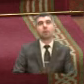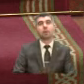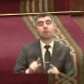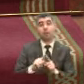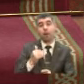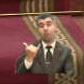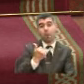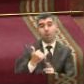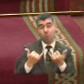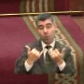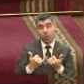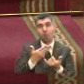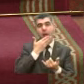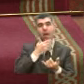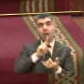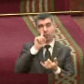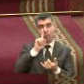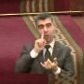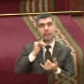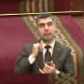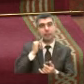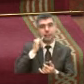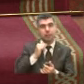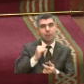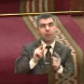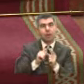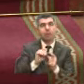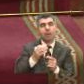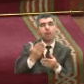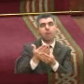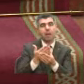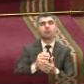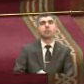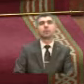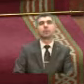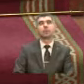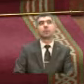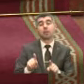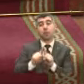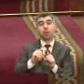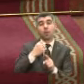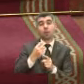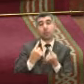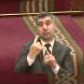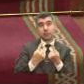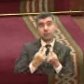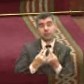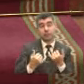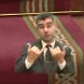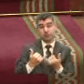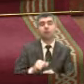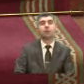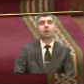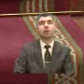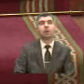ان بلادنا اليوم الحمد لله عرفت تقدما مهما في هذا الملف خاصه في الاطار العام. فنحن من البلدان